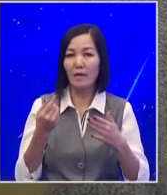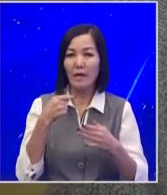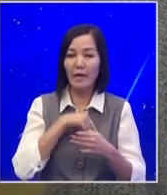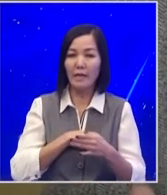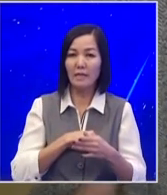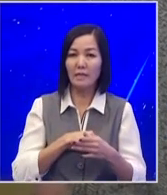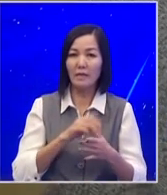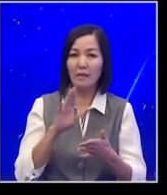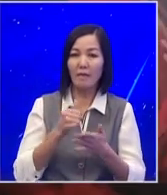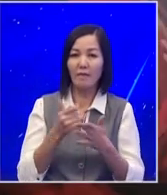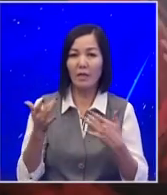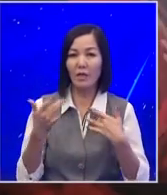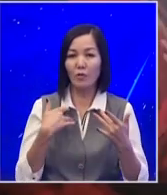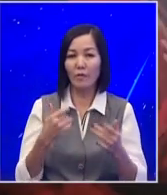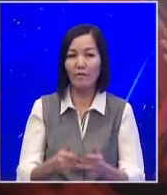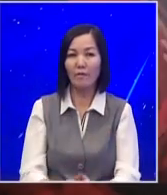героев.